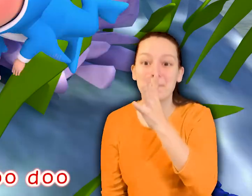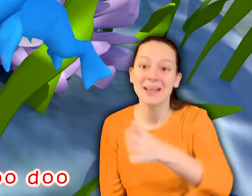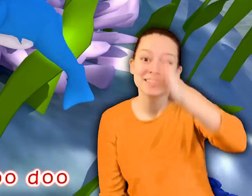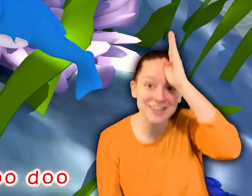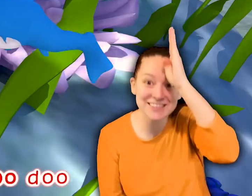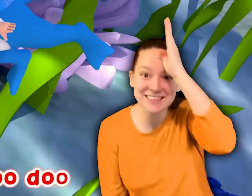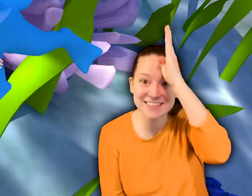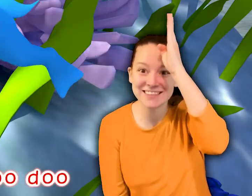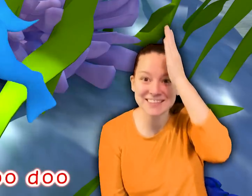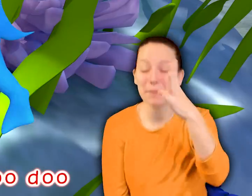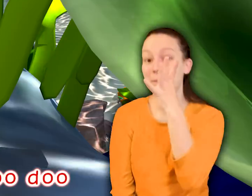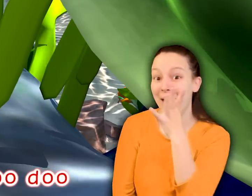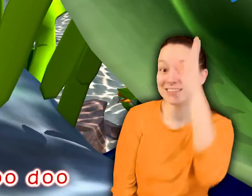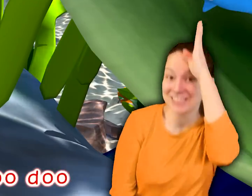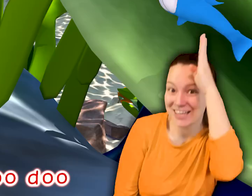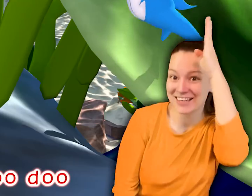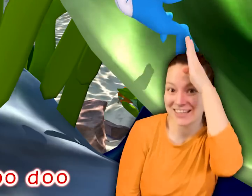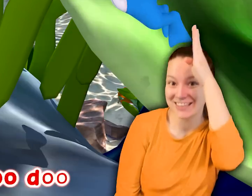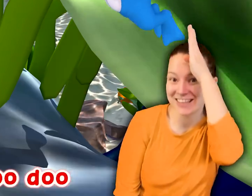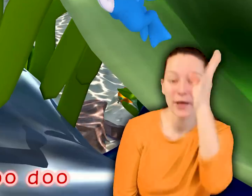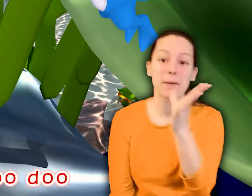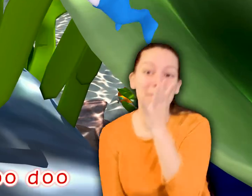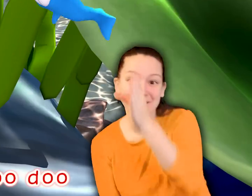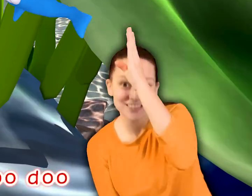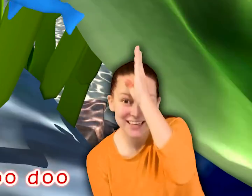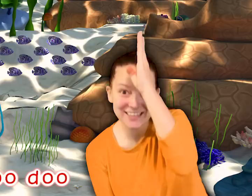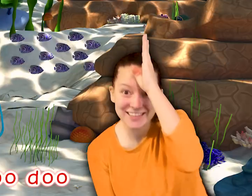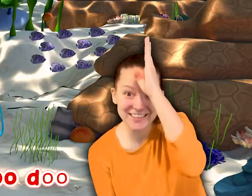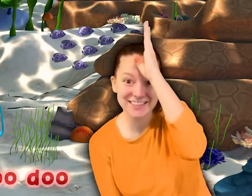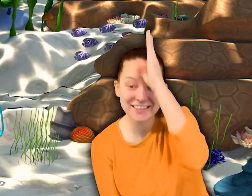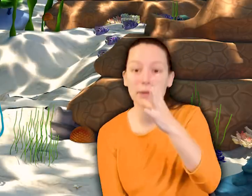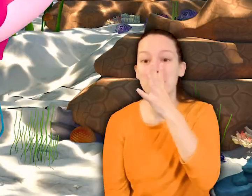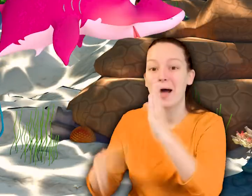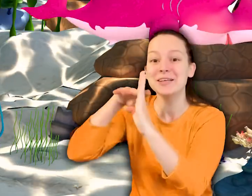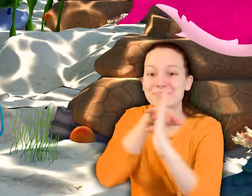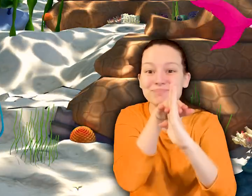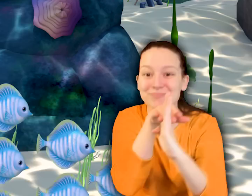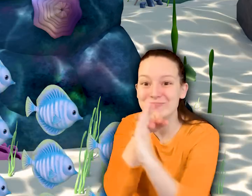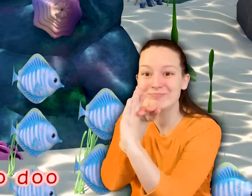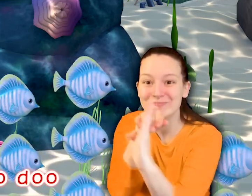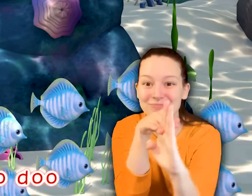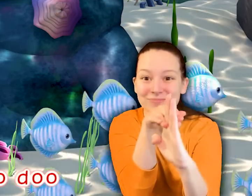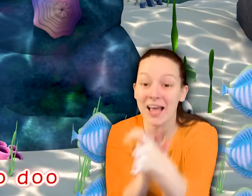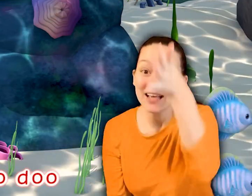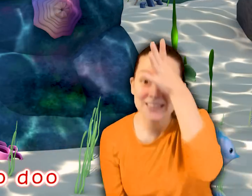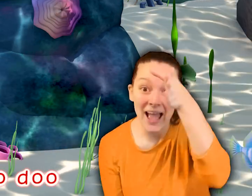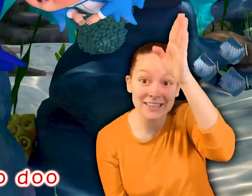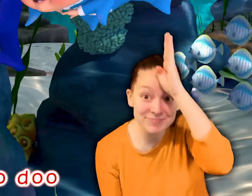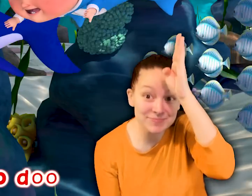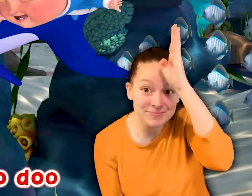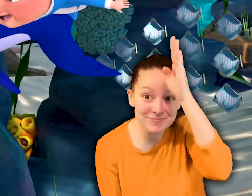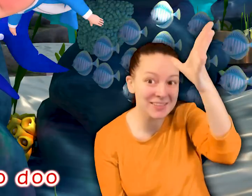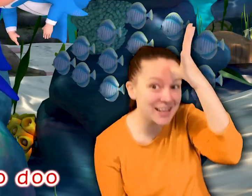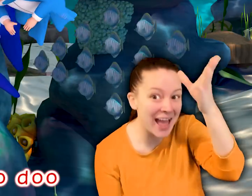mommy shark doo doo doo doo doo doo mommy shark doo doo doo doo doo doo mommy shark doo dooo doo doo doo doo mommy shark daddy shark